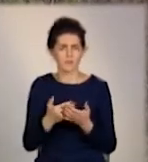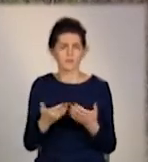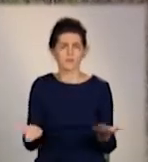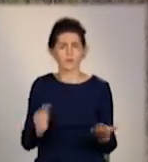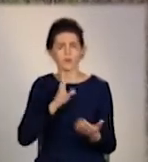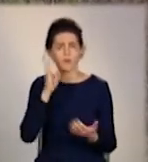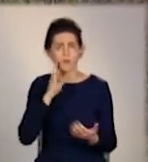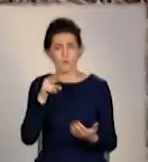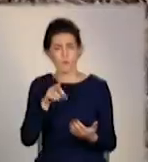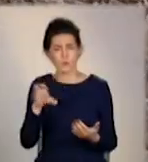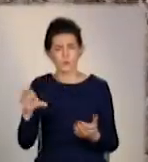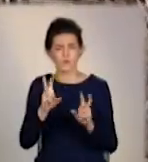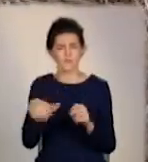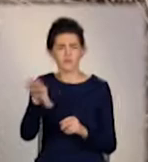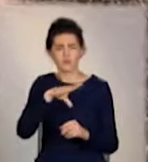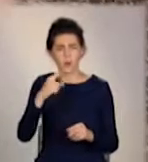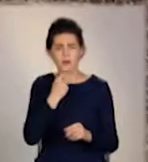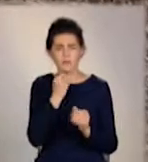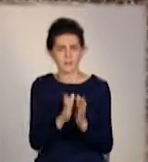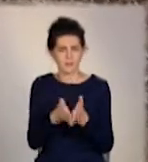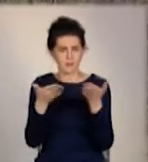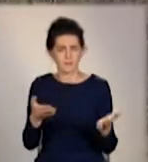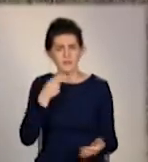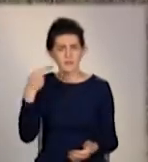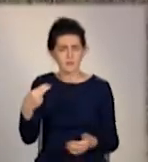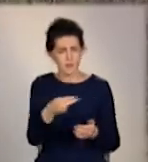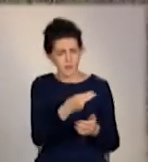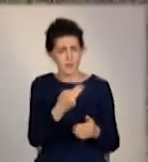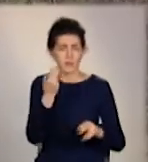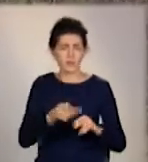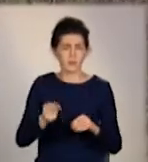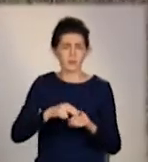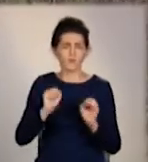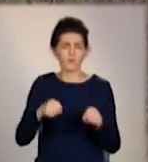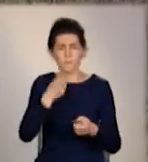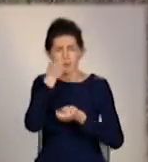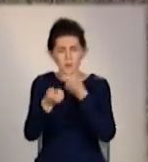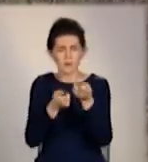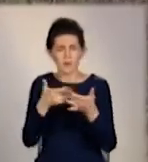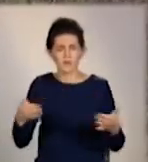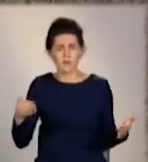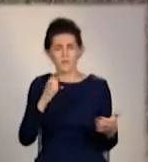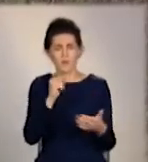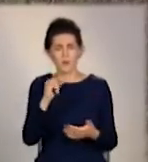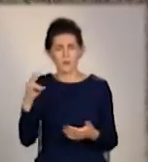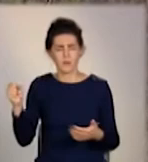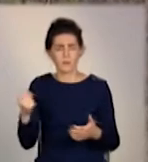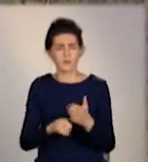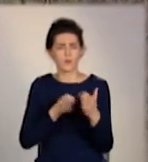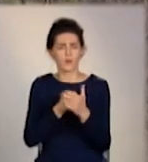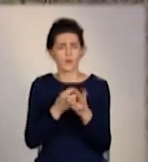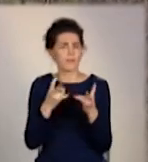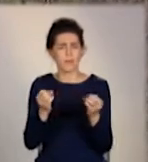визерунковий полось, це червонокнижні види змій. Те ж саме може для мікротеріофауни, тобто для до